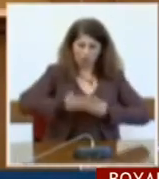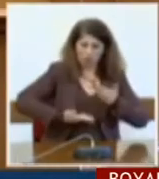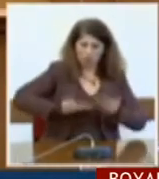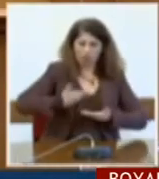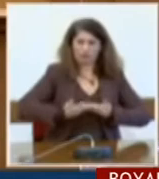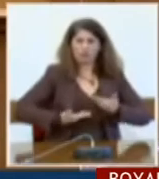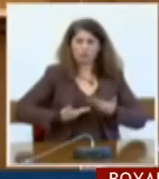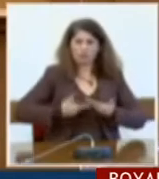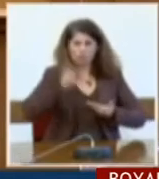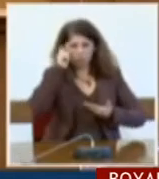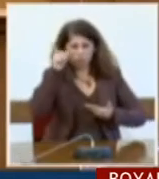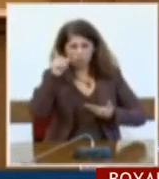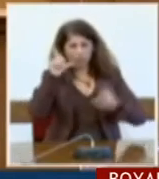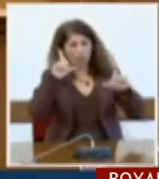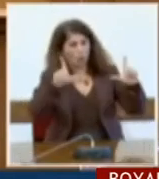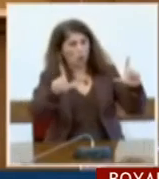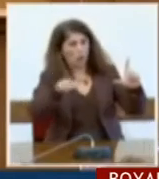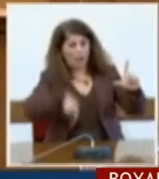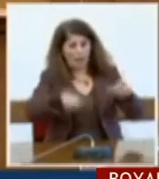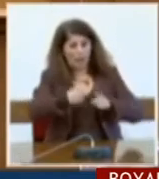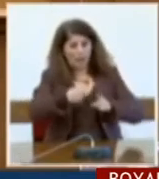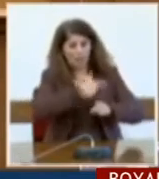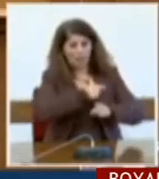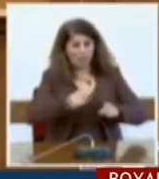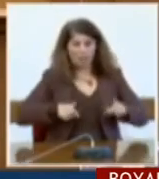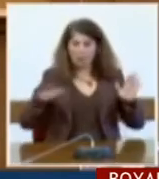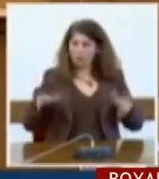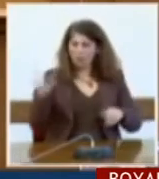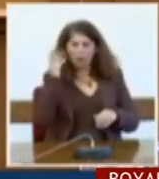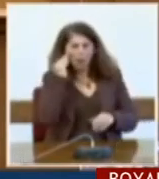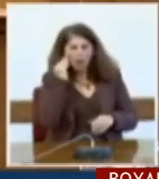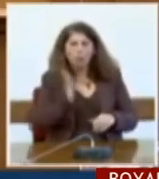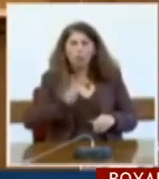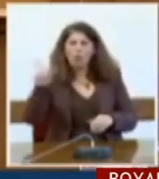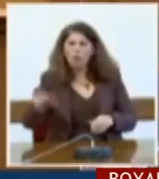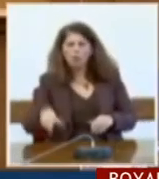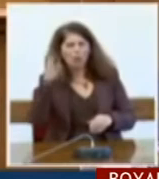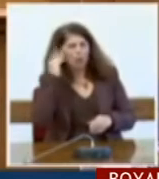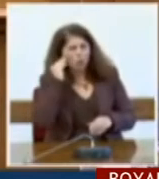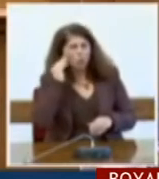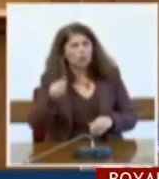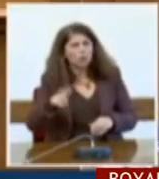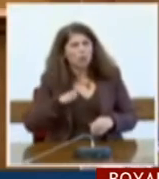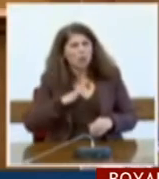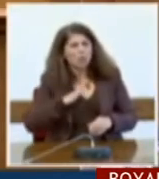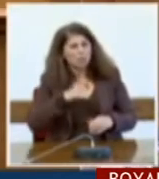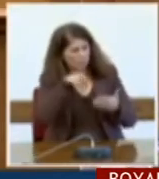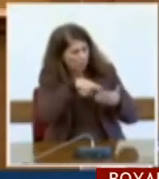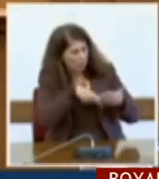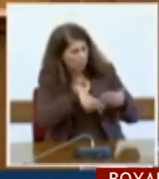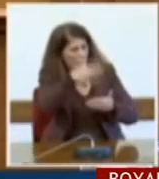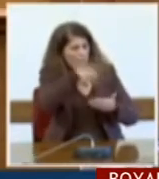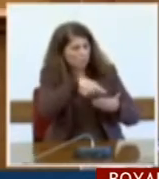εικόνα του παραδείσου. Τα ακούει αυτά ο μέσος πολίτης, μας ακούει σήμερα ο μέσος πολίτης, τα διαβάζει αυτά ο μέσος πολίτης,